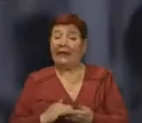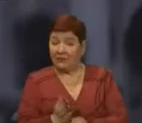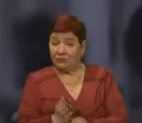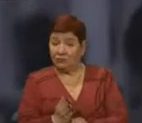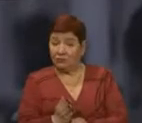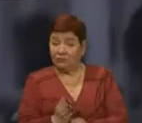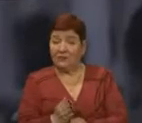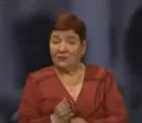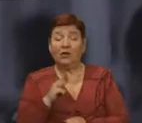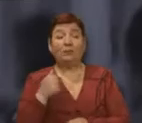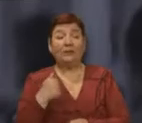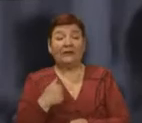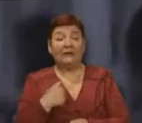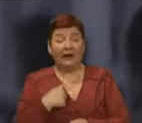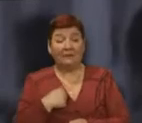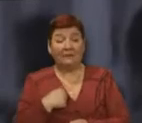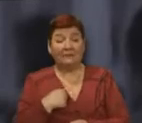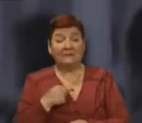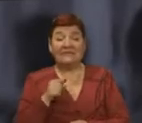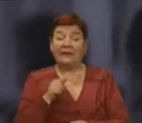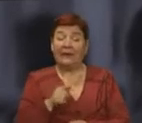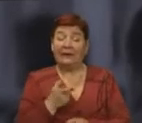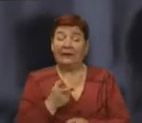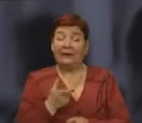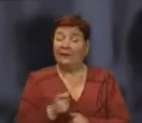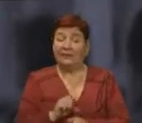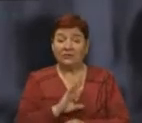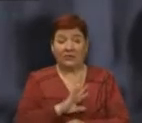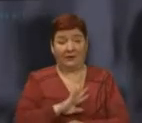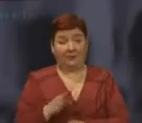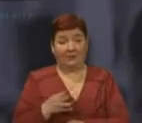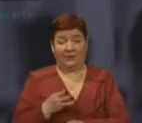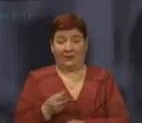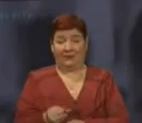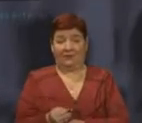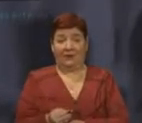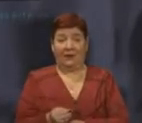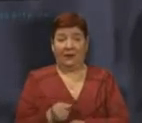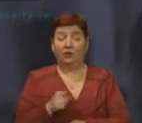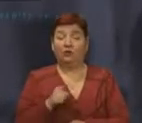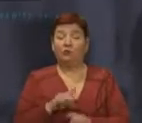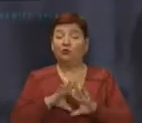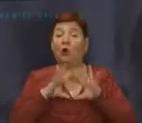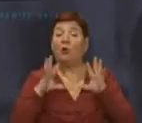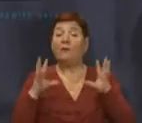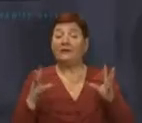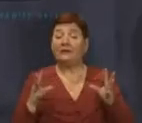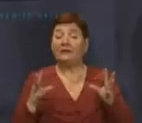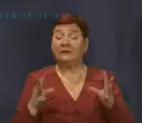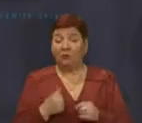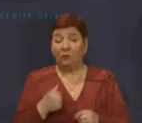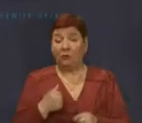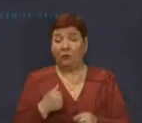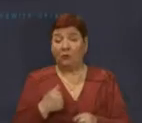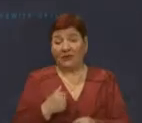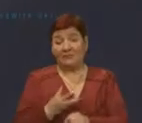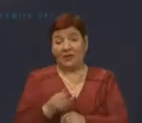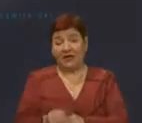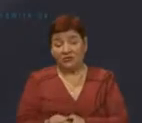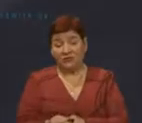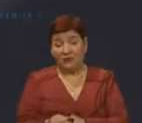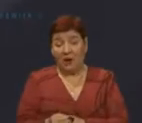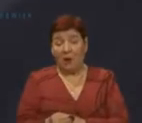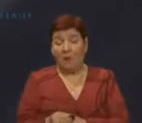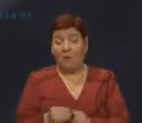але щоб я за неї більше не платив, тому що об'єктивно я мав би більше на неї сплачувати, бо